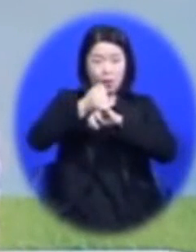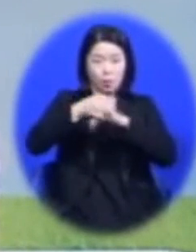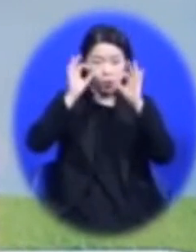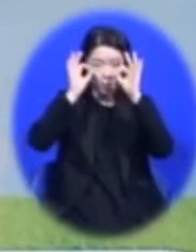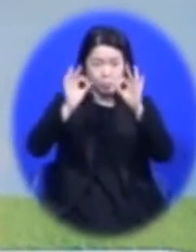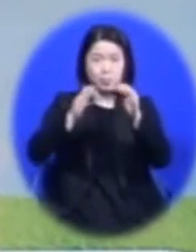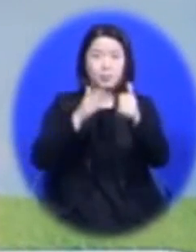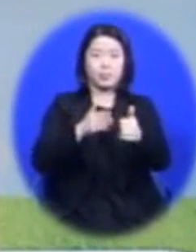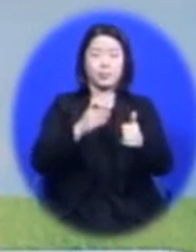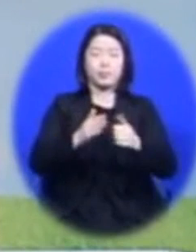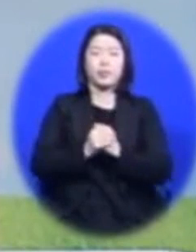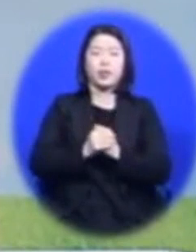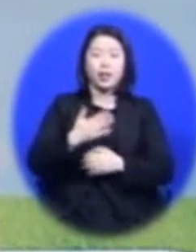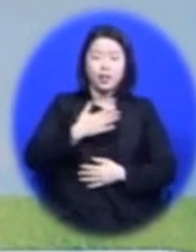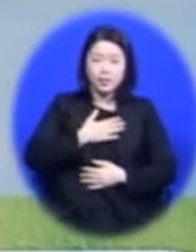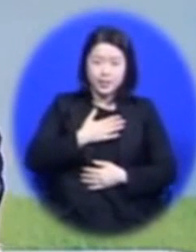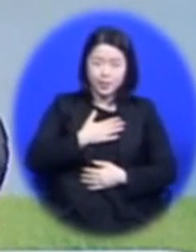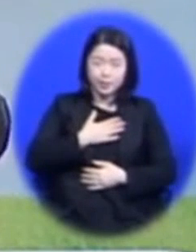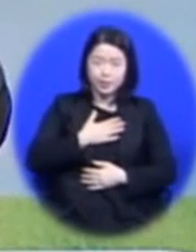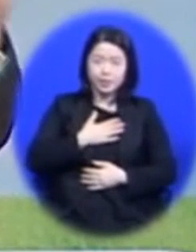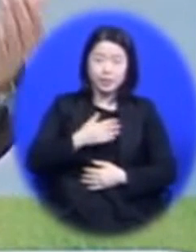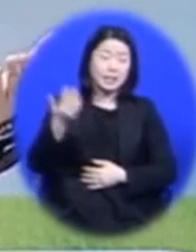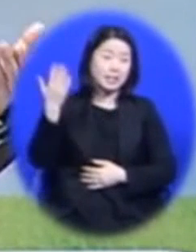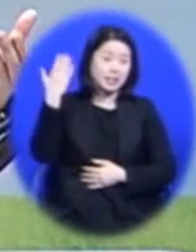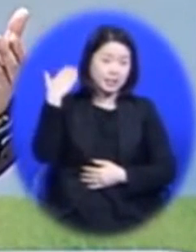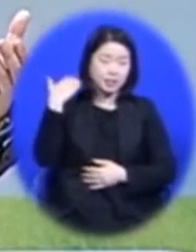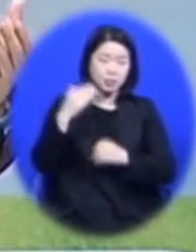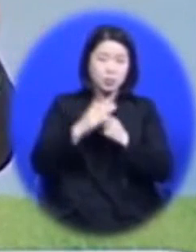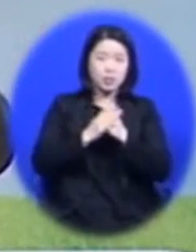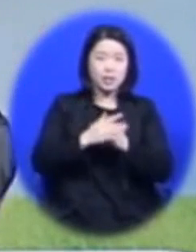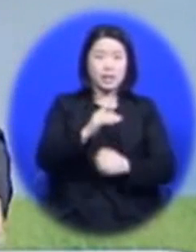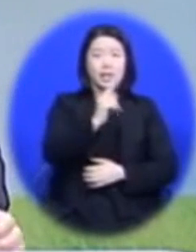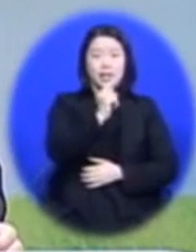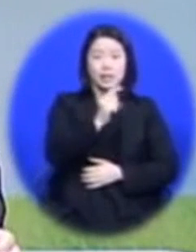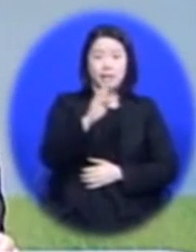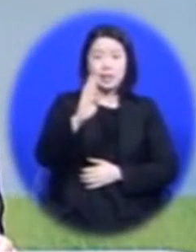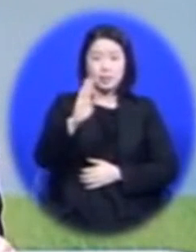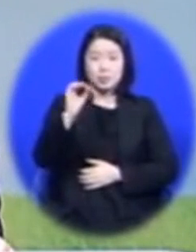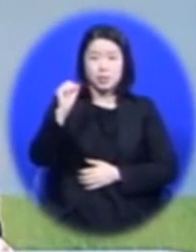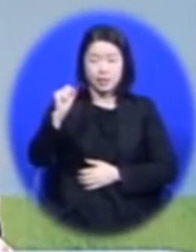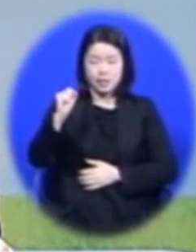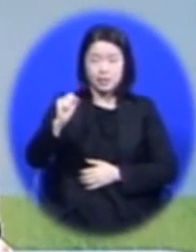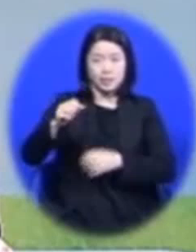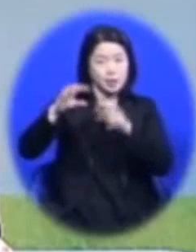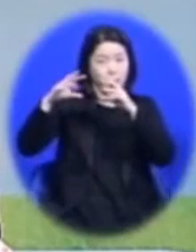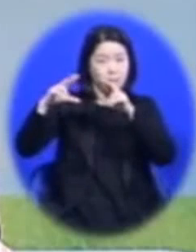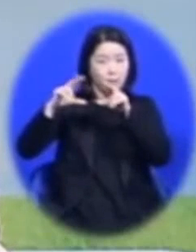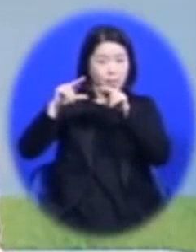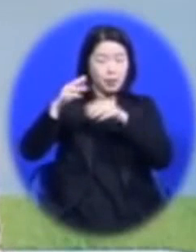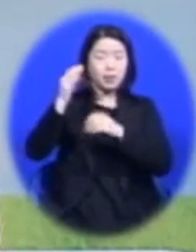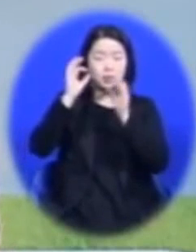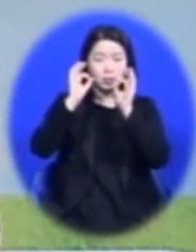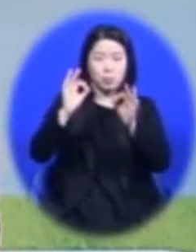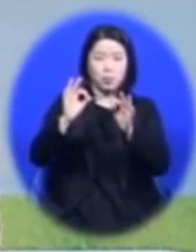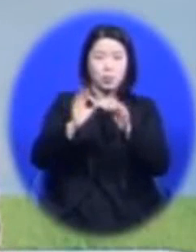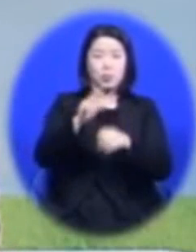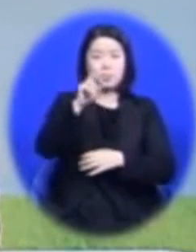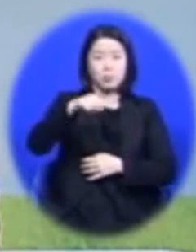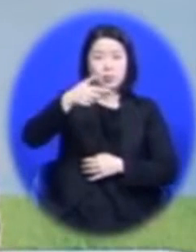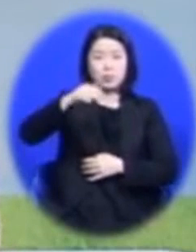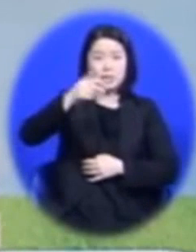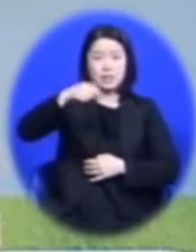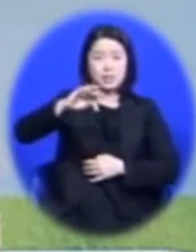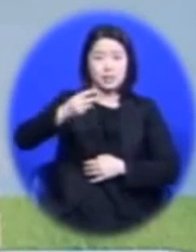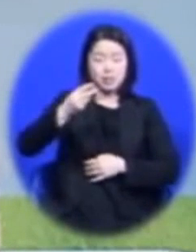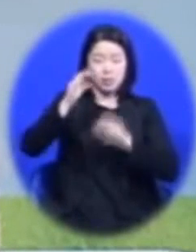바랍니다. 저는 지난번 KBS에서 방영했었던 방송도 보고 뮤지컬도 보고 또